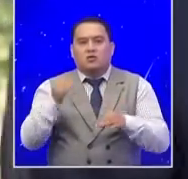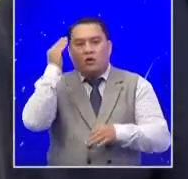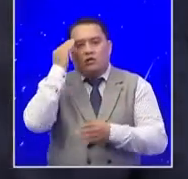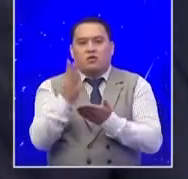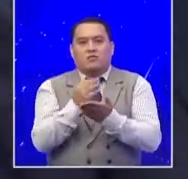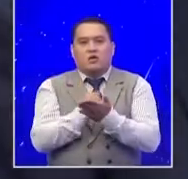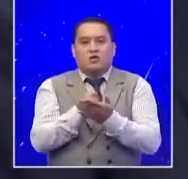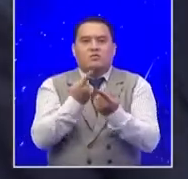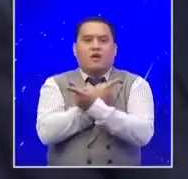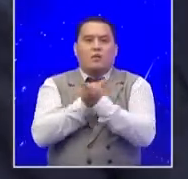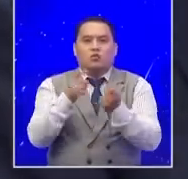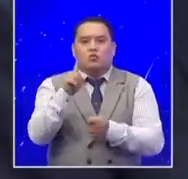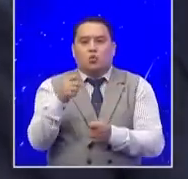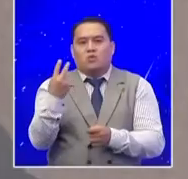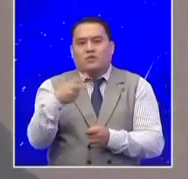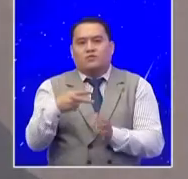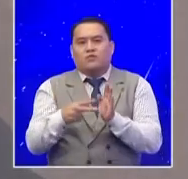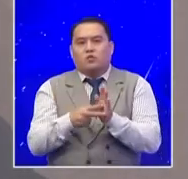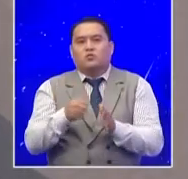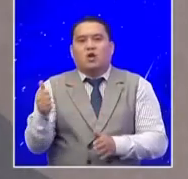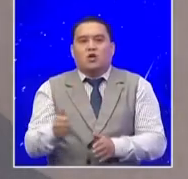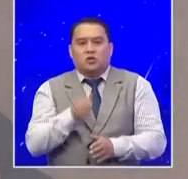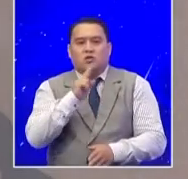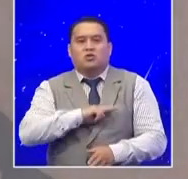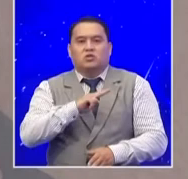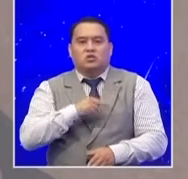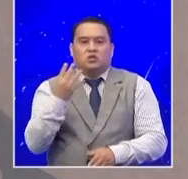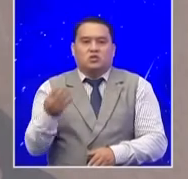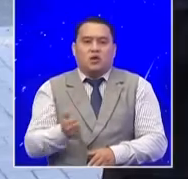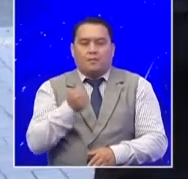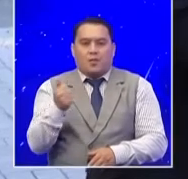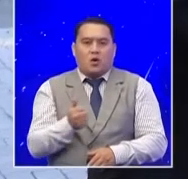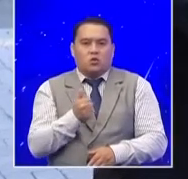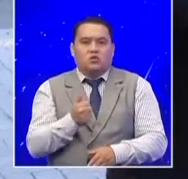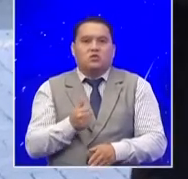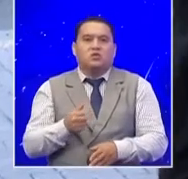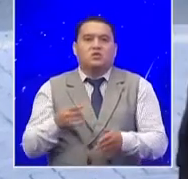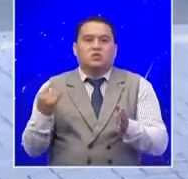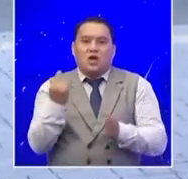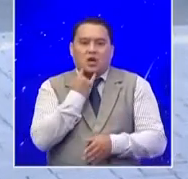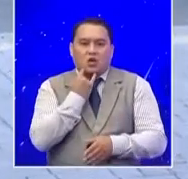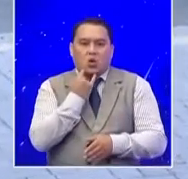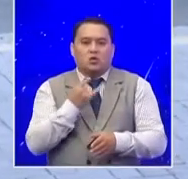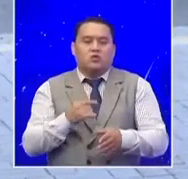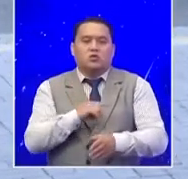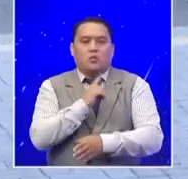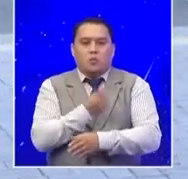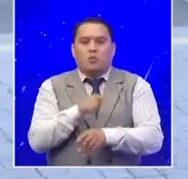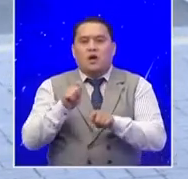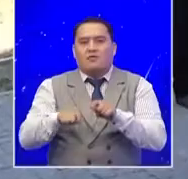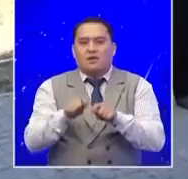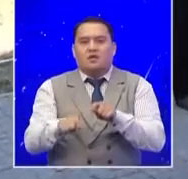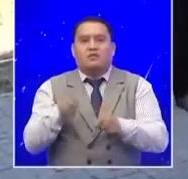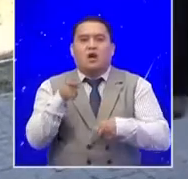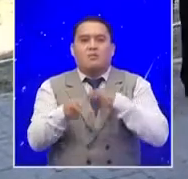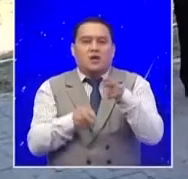хранить информацию 128 часов и работать по 4 часа без подзарядки. Это существенное преимущество при проведении